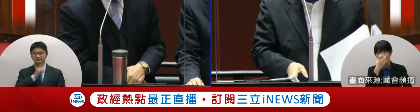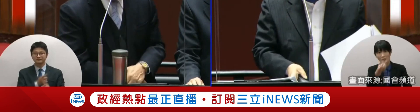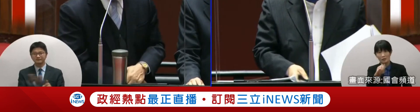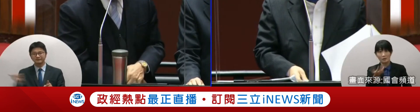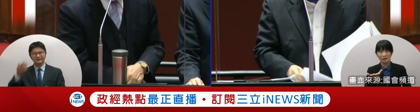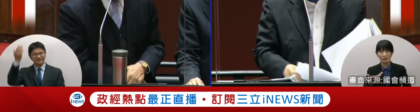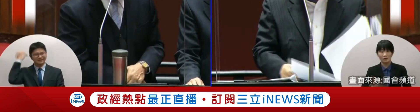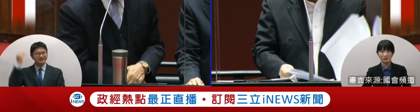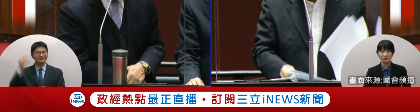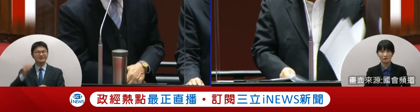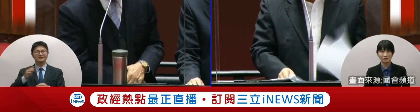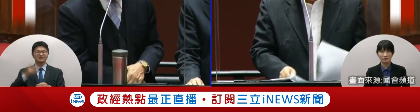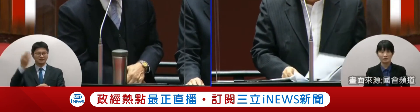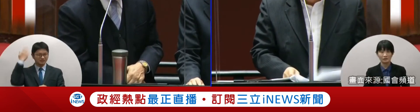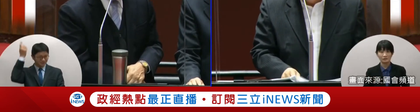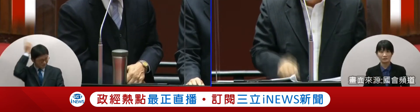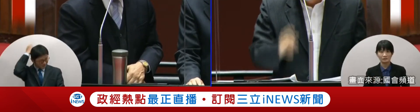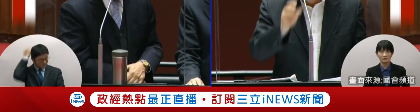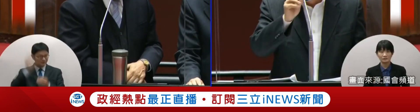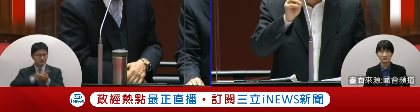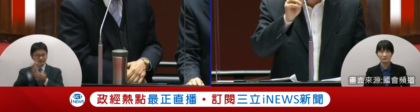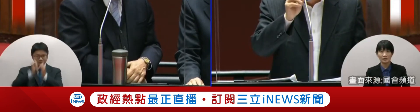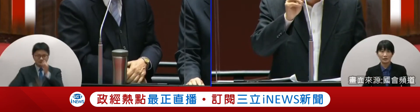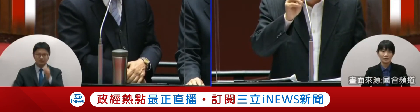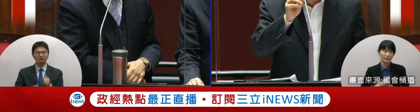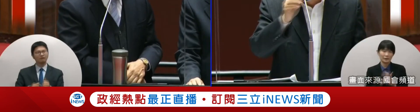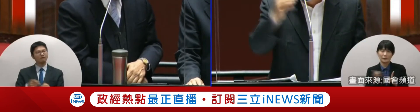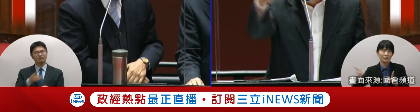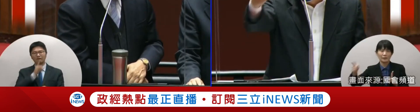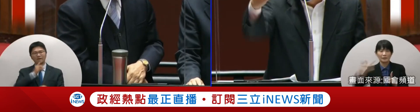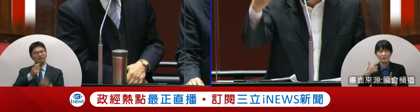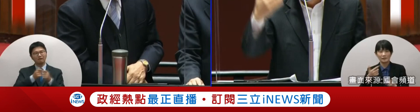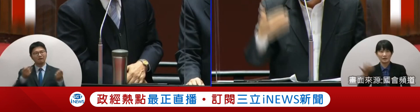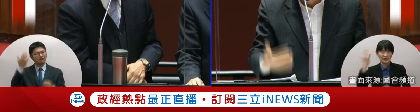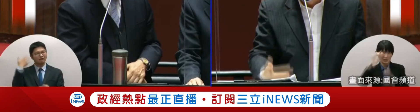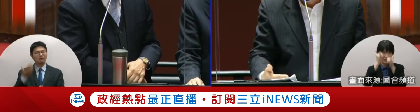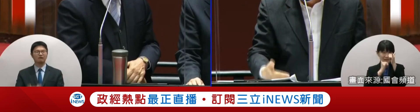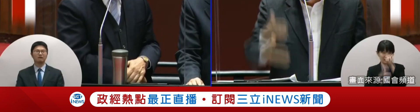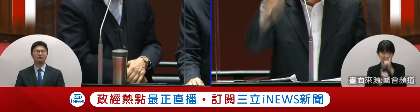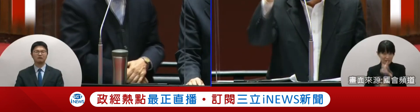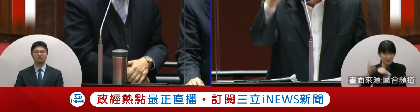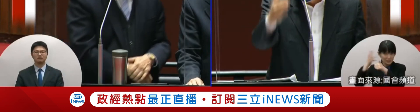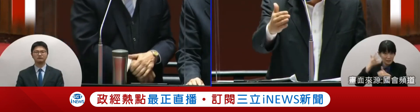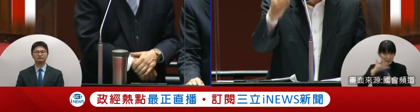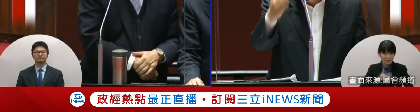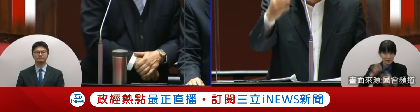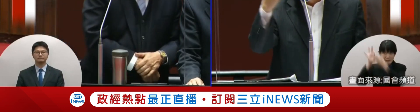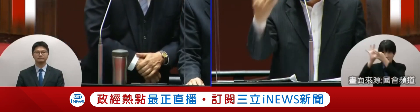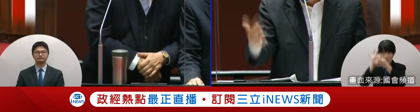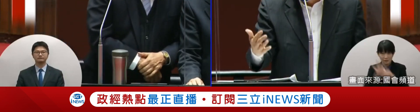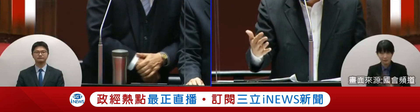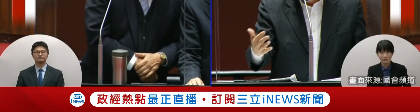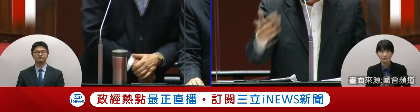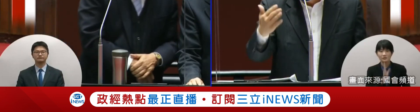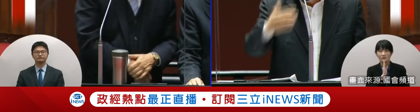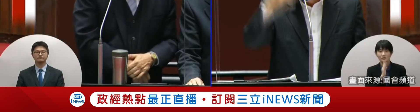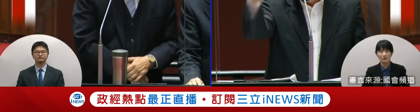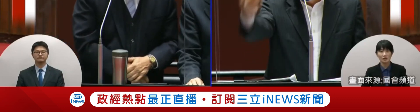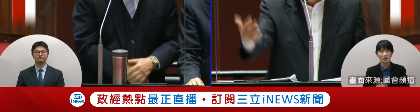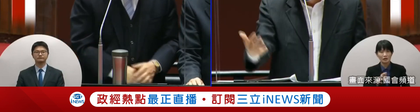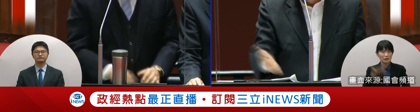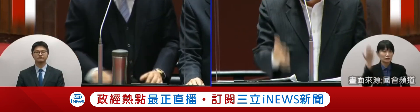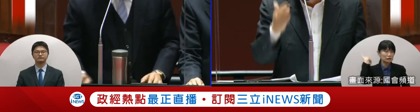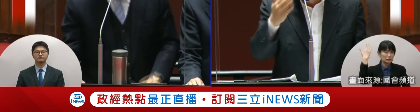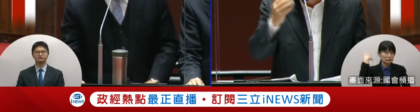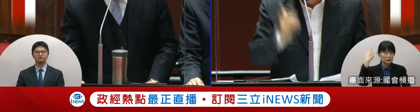清朝去了，越扯越远。 不是扯到清朝去，历史是持续下来的，你们坐点忘主，不了解